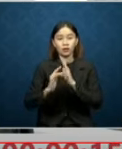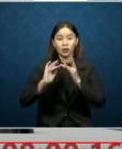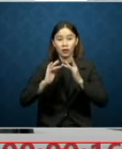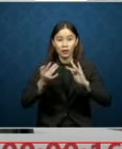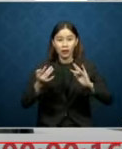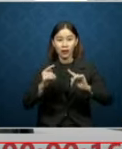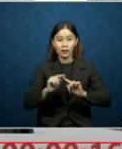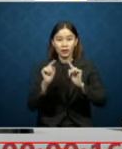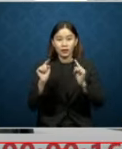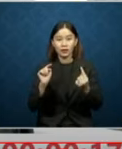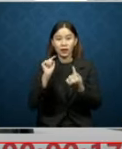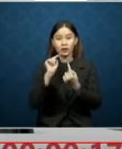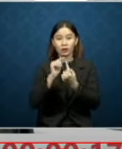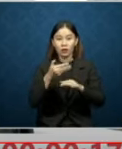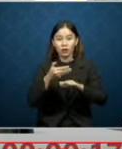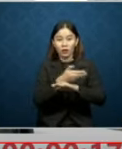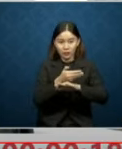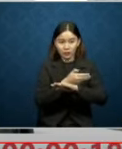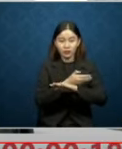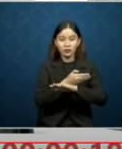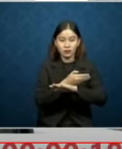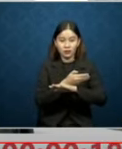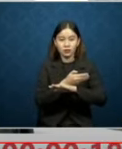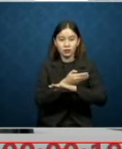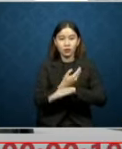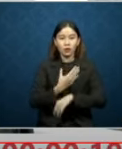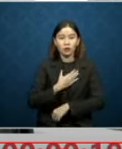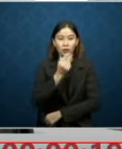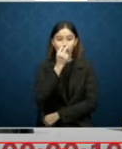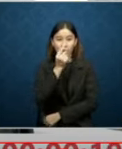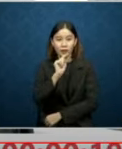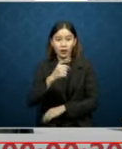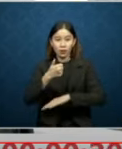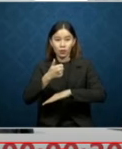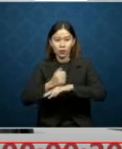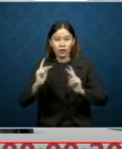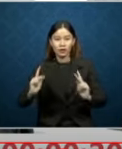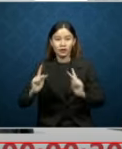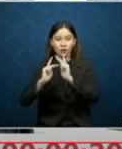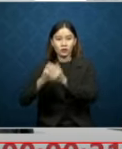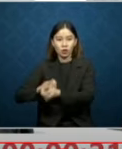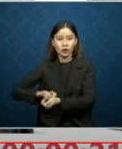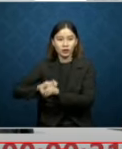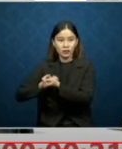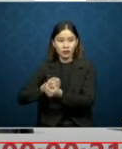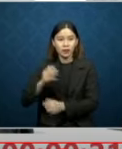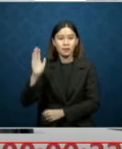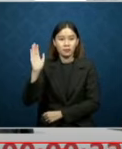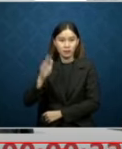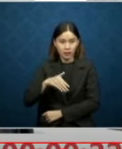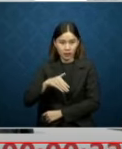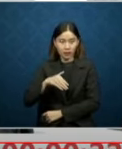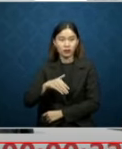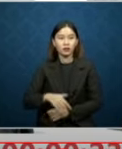อนที่จะไปถึงจุดนั้นเนี่ยนะครับผมเห็นท่านรัฐมนตรีเกษตรเข้ามา